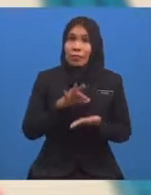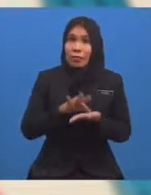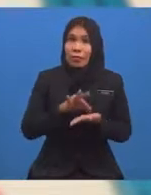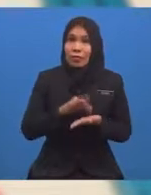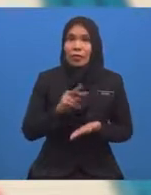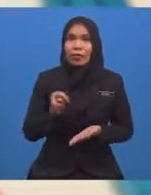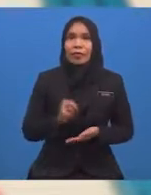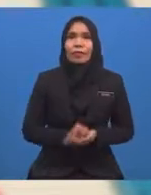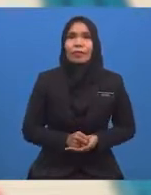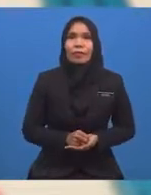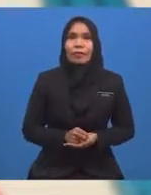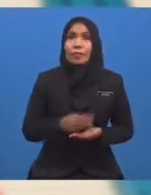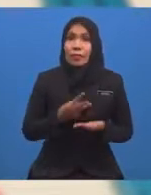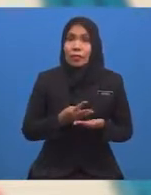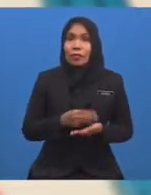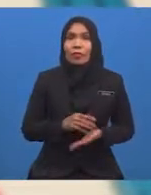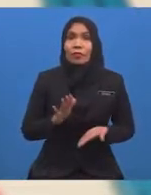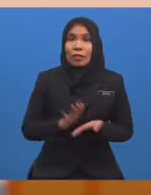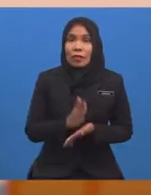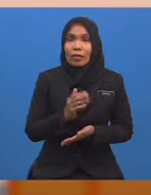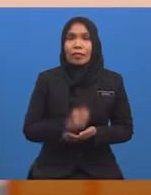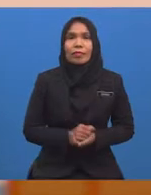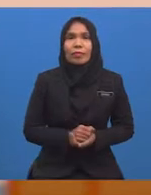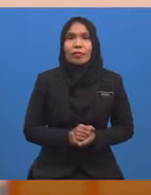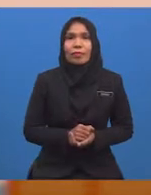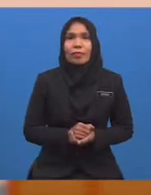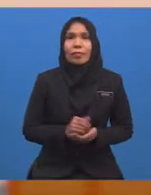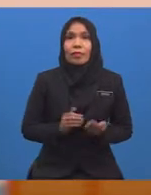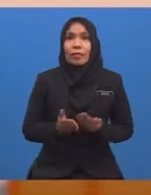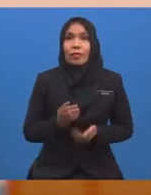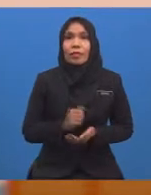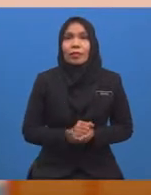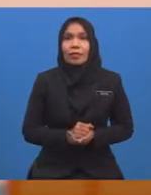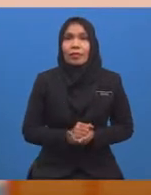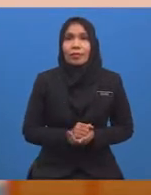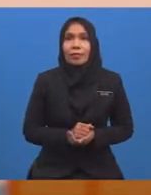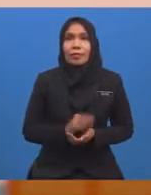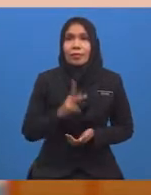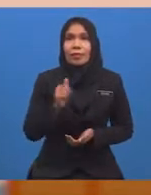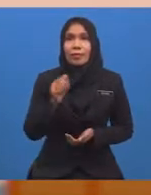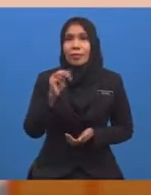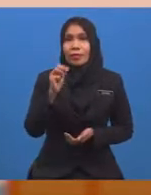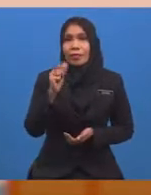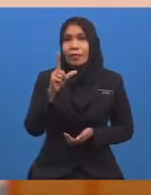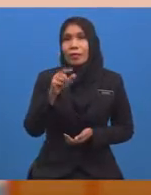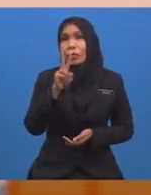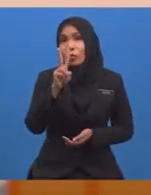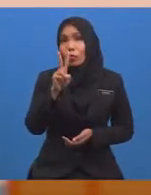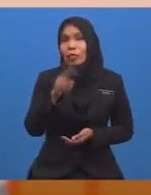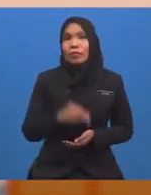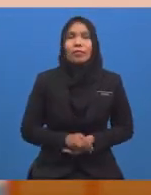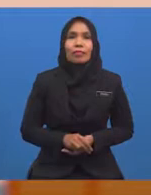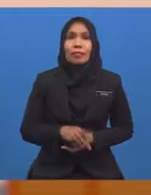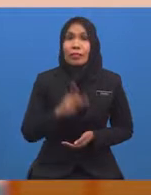nisbah tiga tanya kepada murid-murid yang tepat jawab dengan